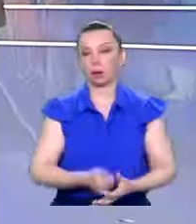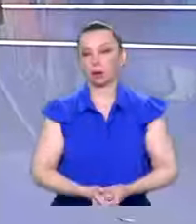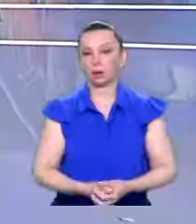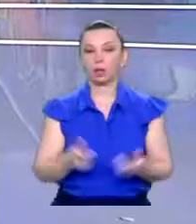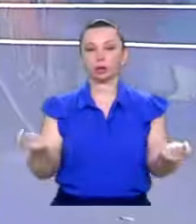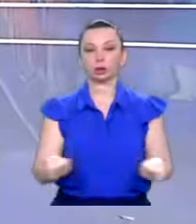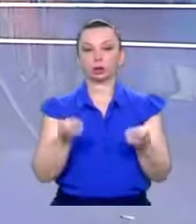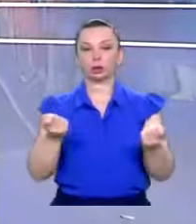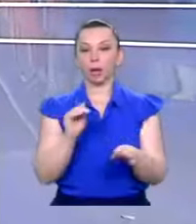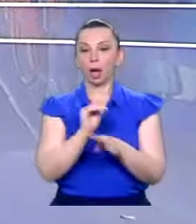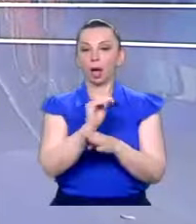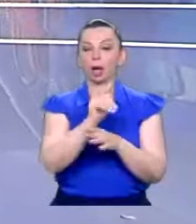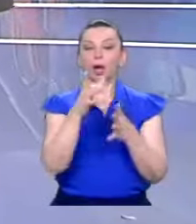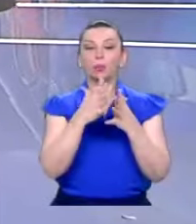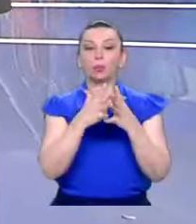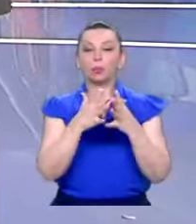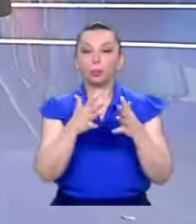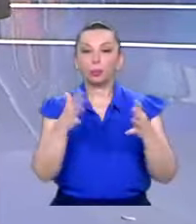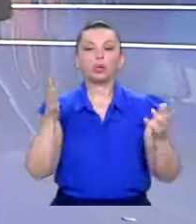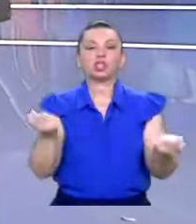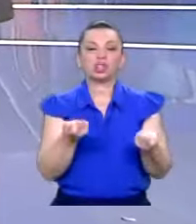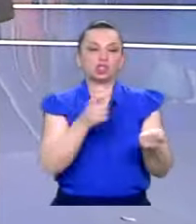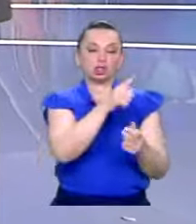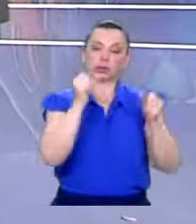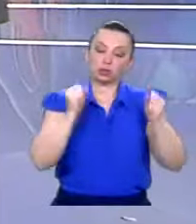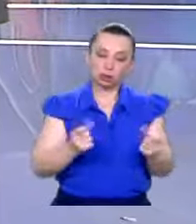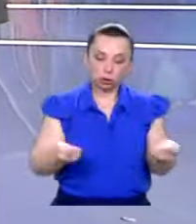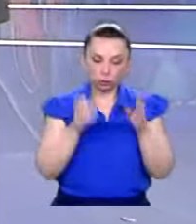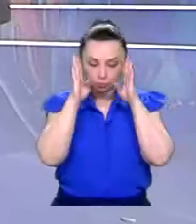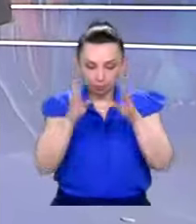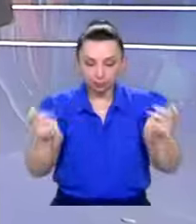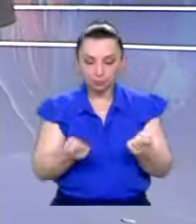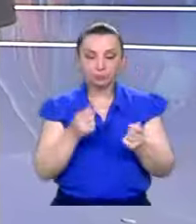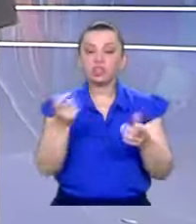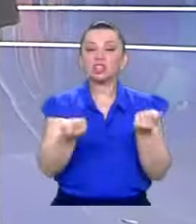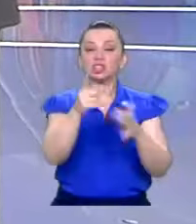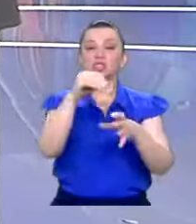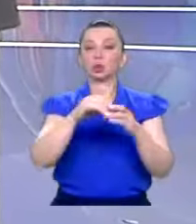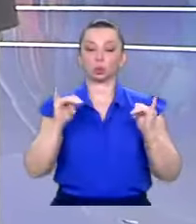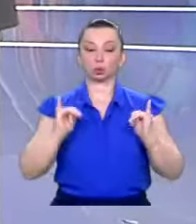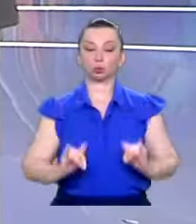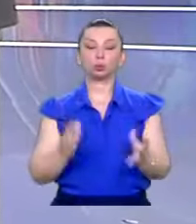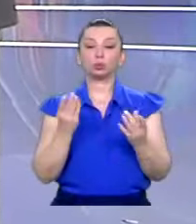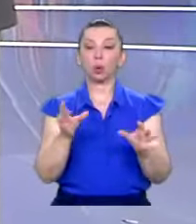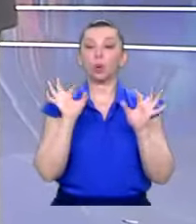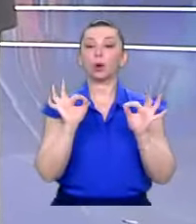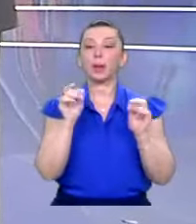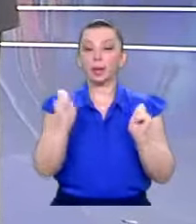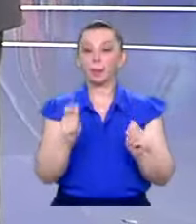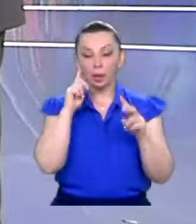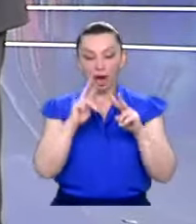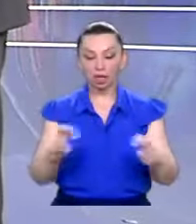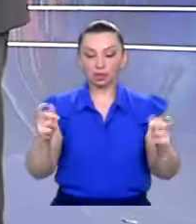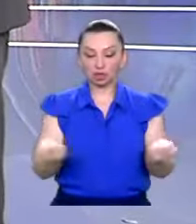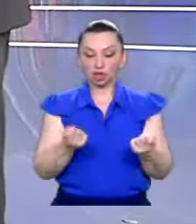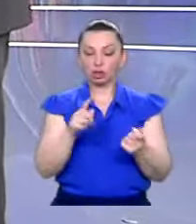pek çok çalışan hayatlarının büyük bir kısmını iş yerinde geçiriyor haliyle iş yerindeki huzur da çok önemli yapılan bir araştırma